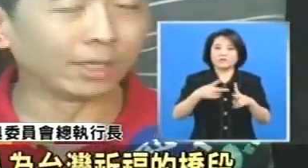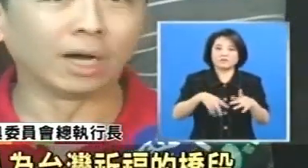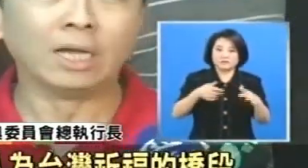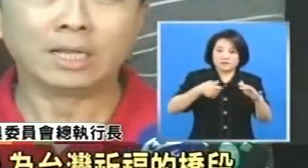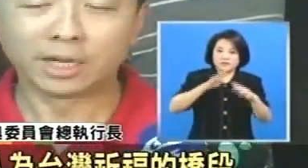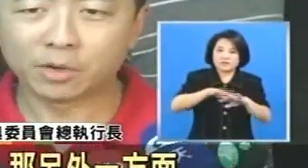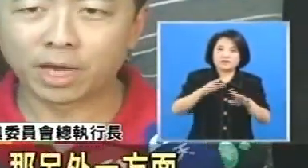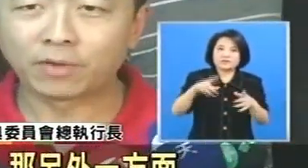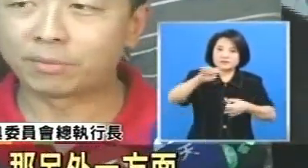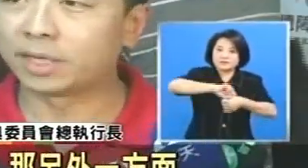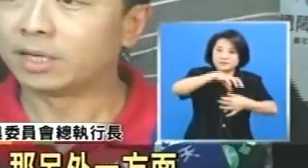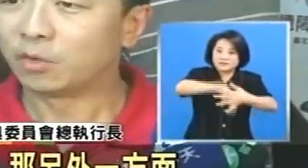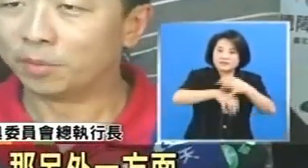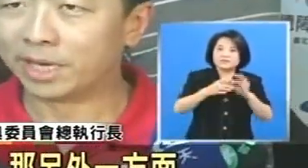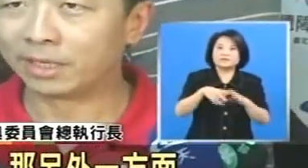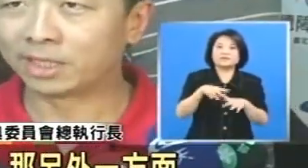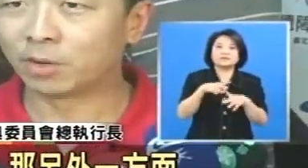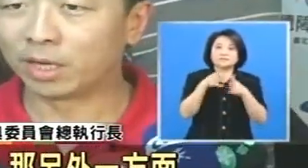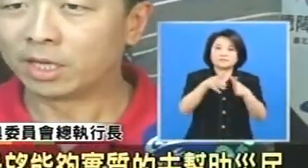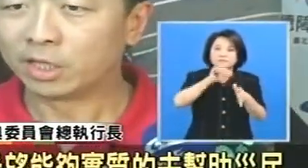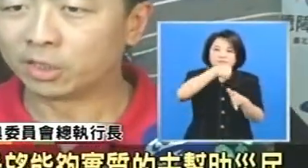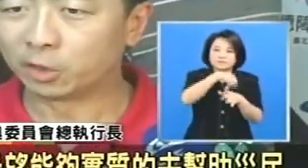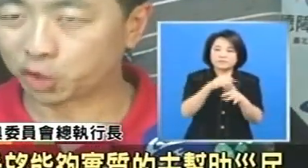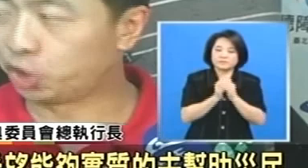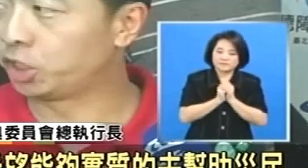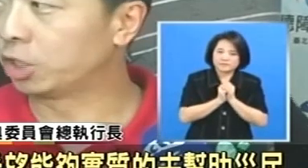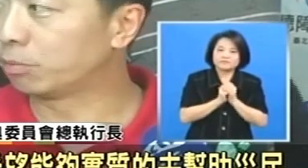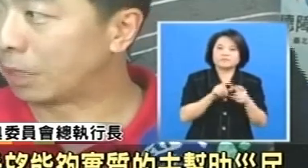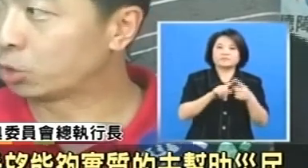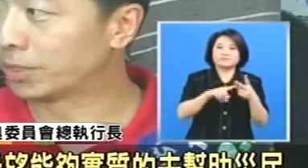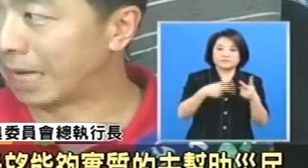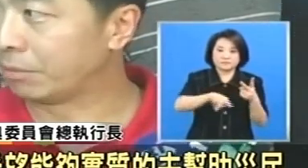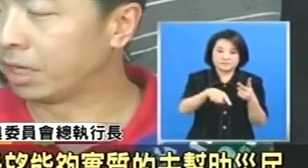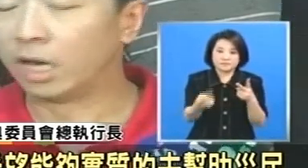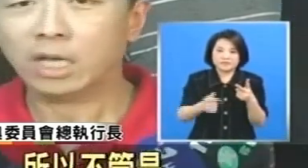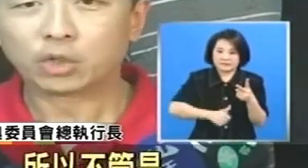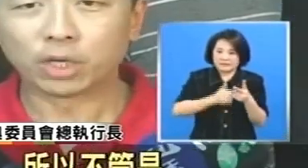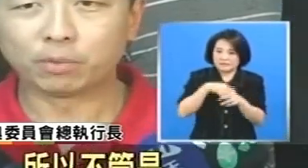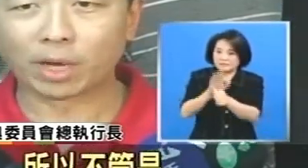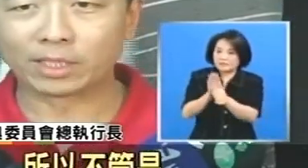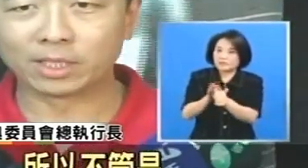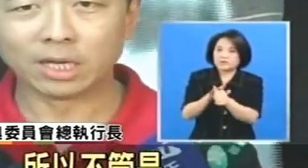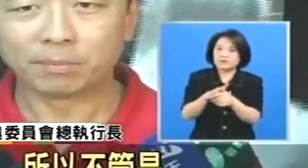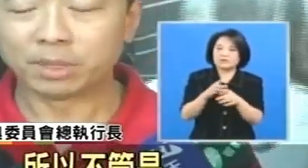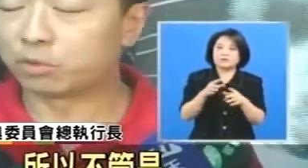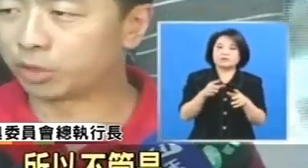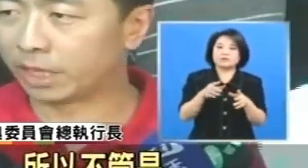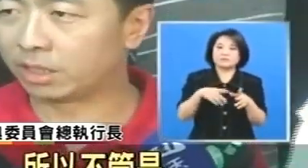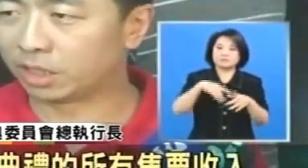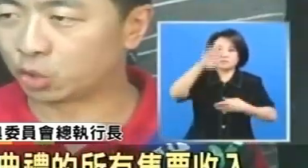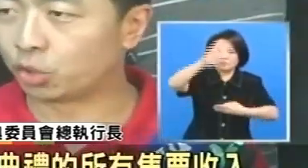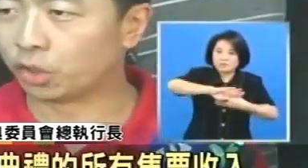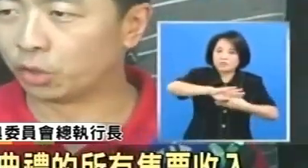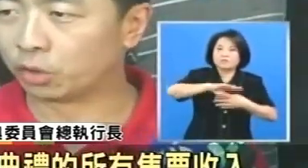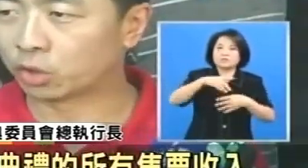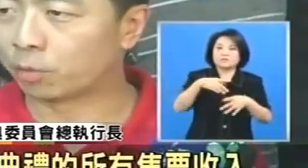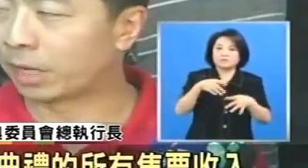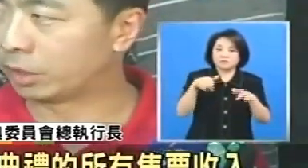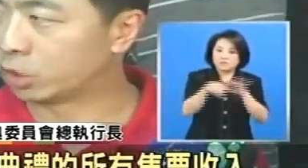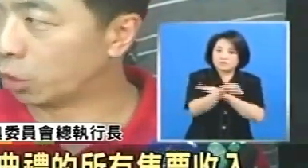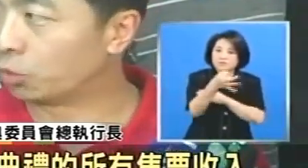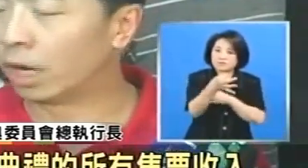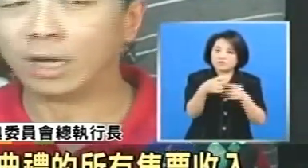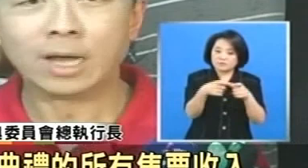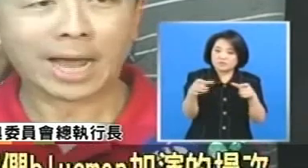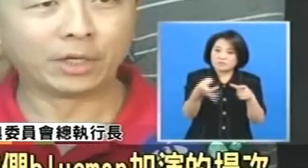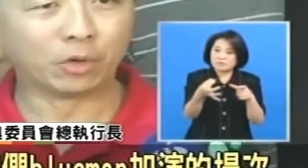桥段啊。那另外一方面，我们也希望能够实质的去帮助灾民啊。所以不管是闭幕典礼的所有售票